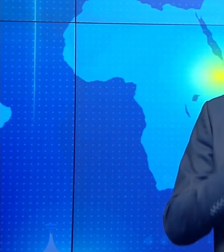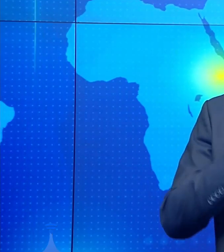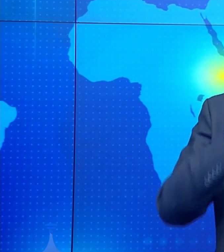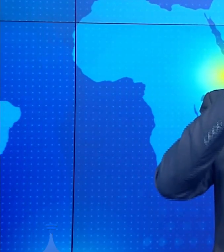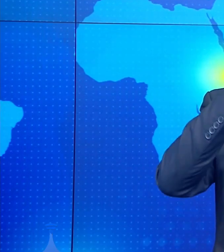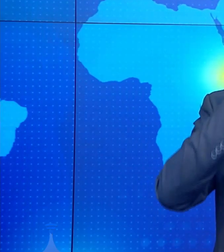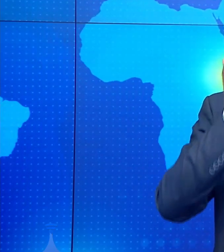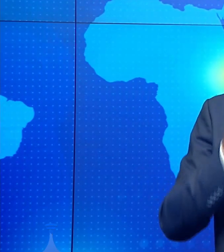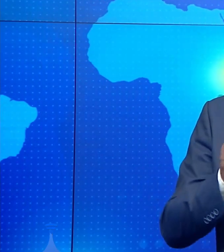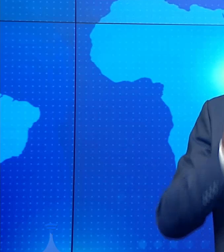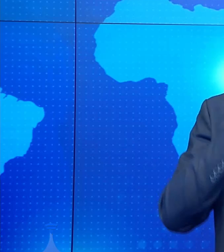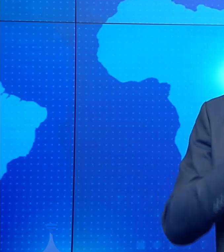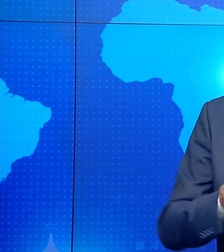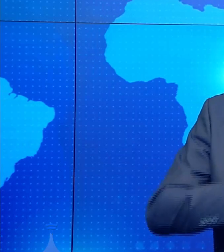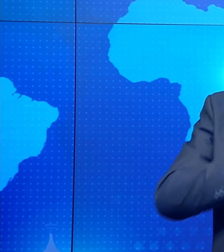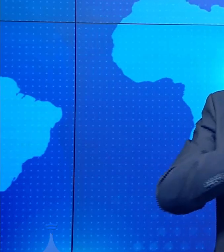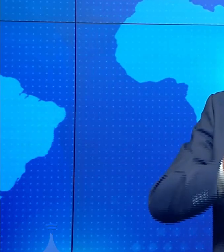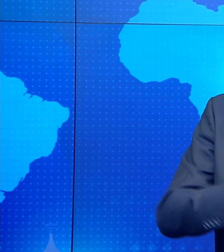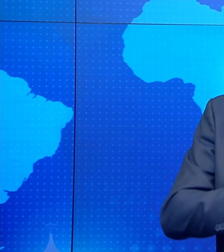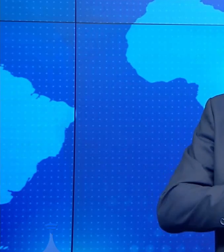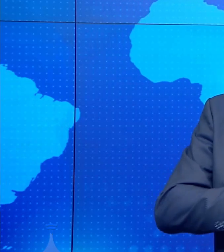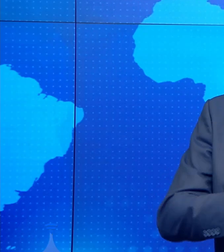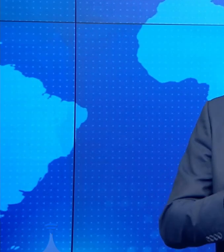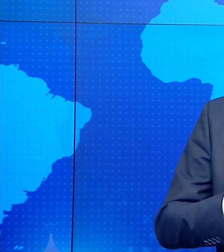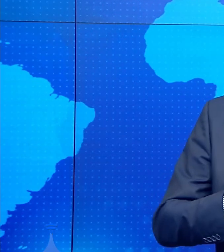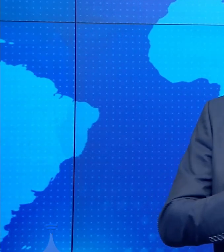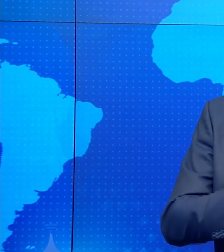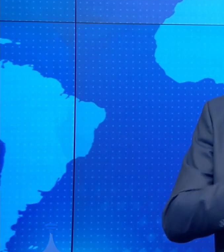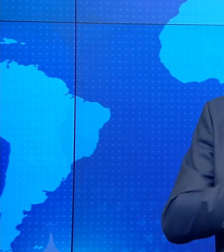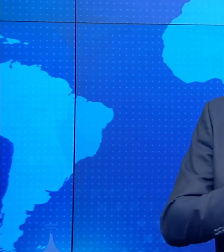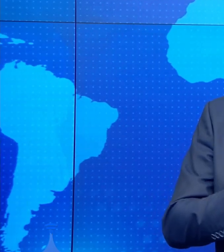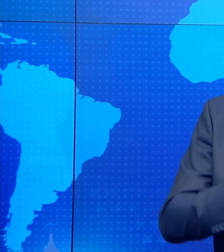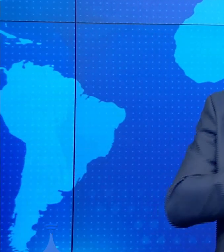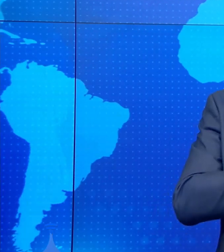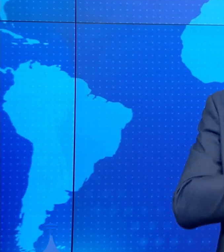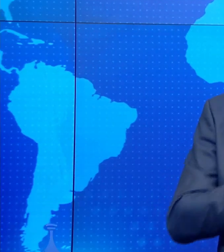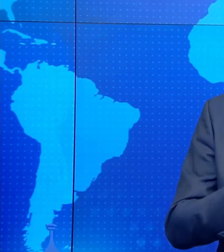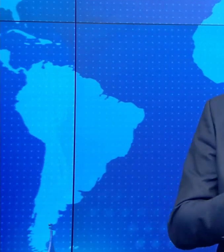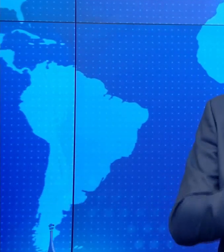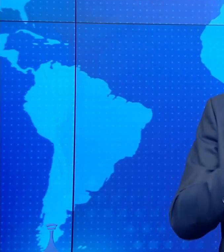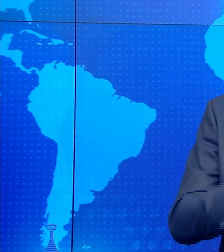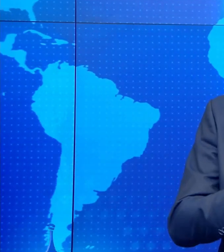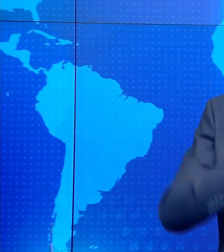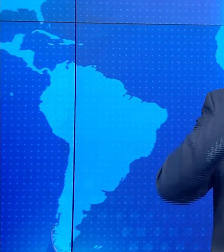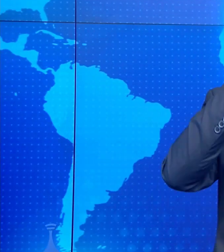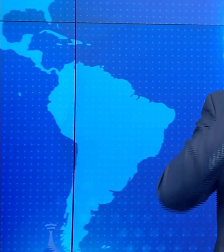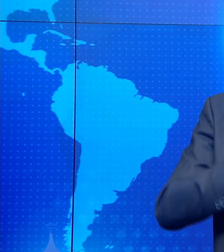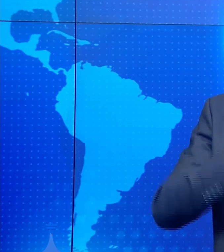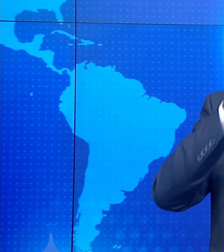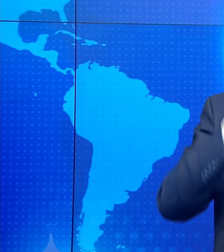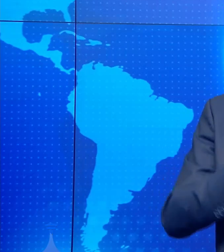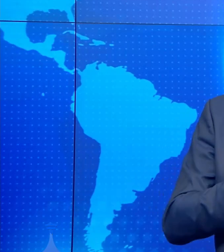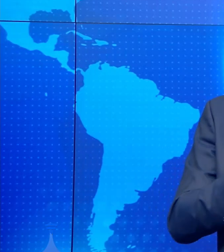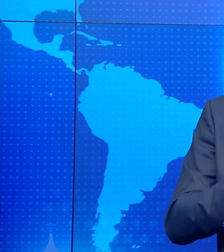ክርስቲያኖ ሰሙነ ሕማማትን ሲያከብሩ እርስ በርስ በይቅርታ በመቀራረብና በፍቅር መሆን እንደሚገባ